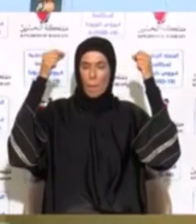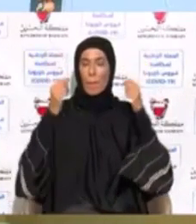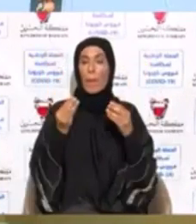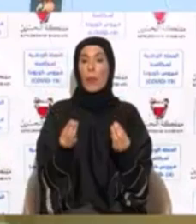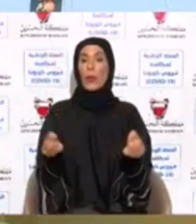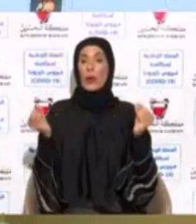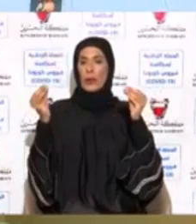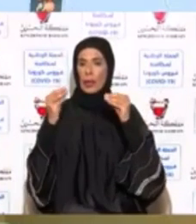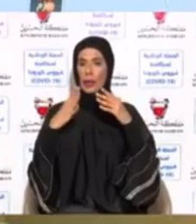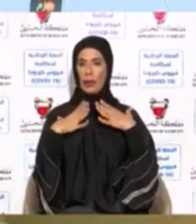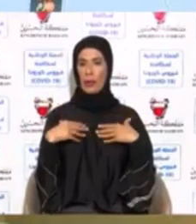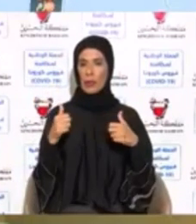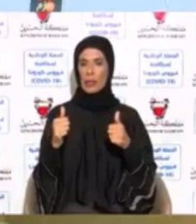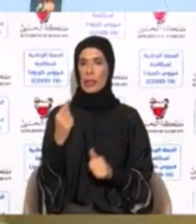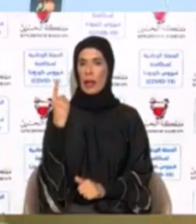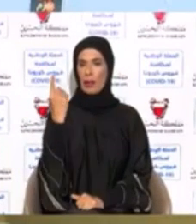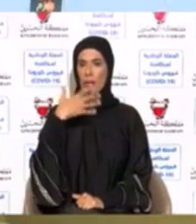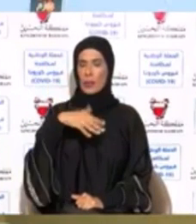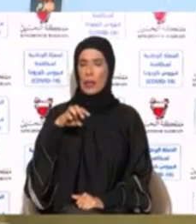بالإضافة إلى تعافي حوالي